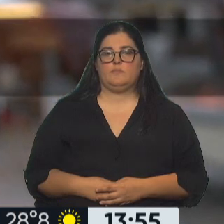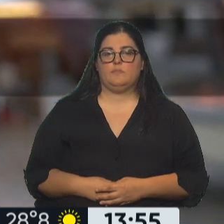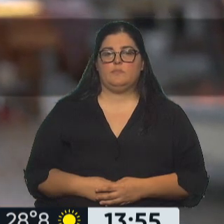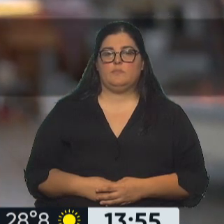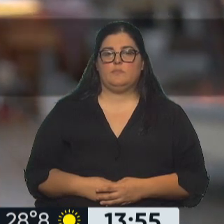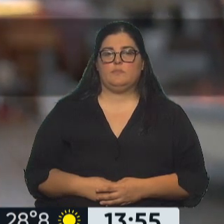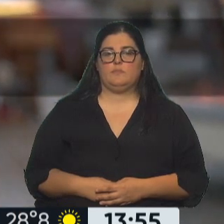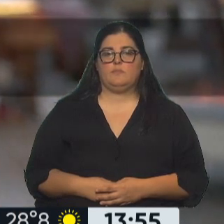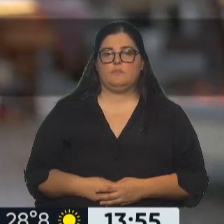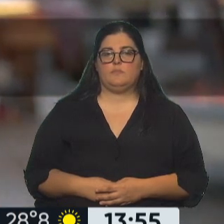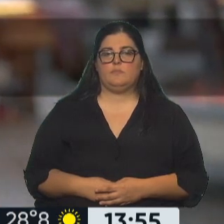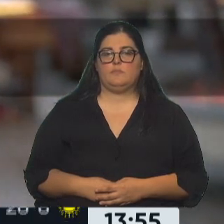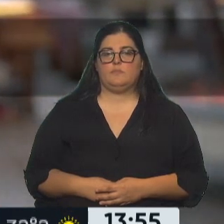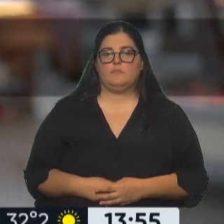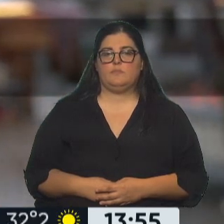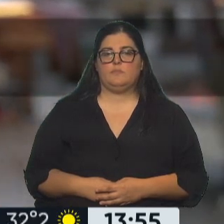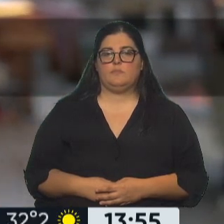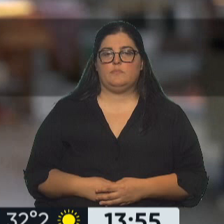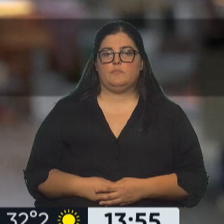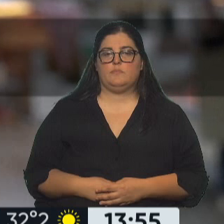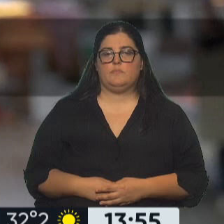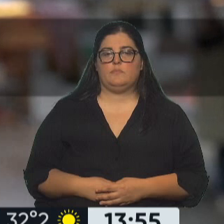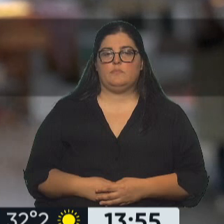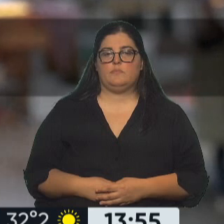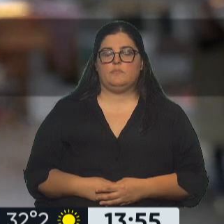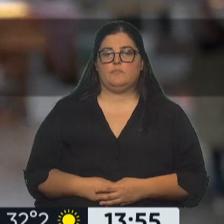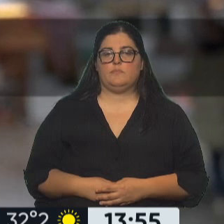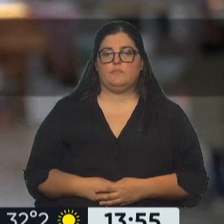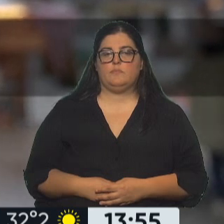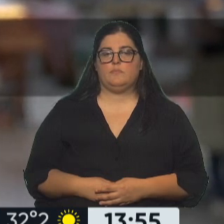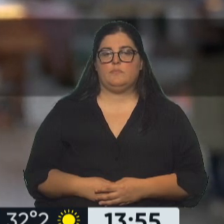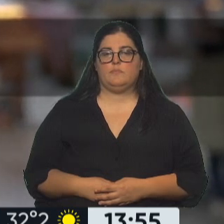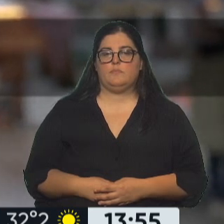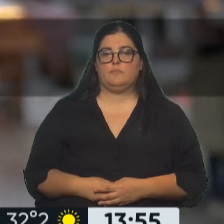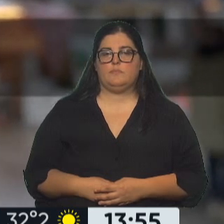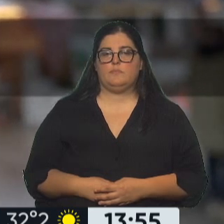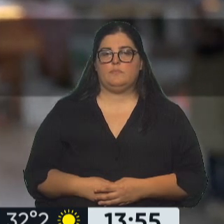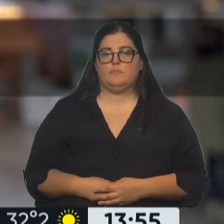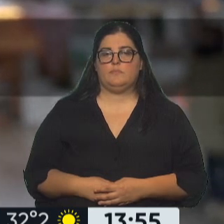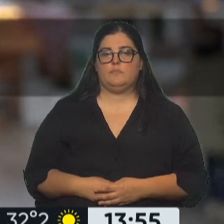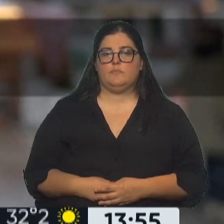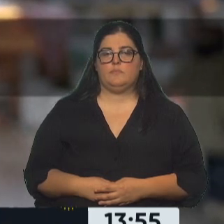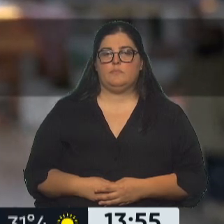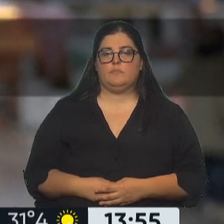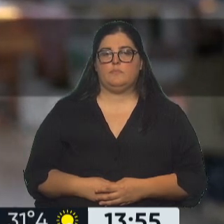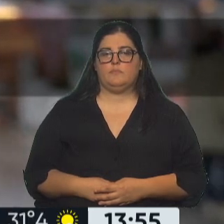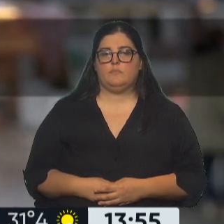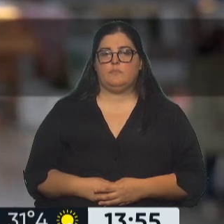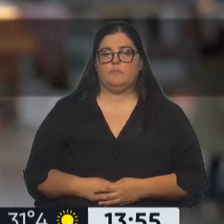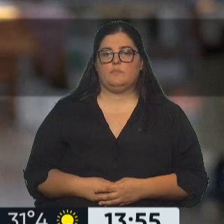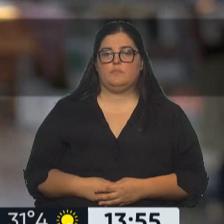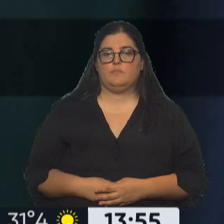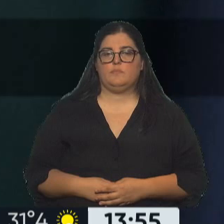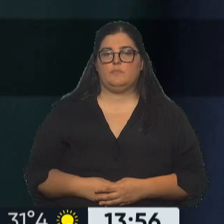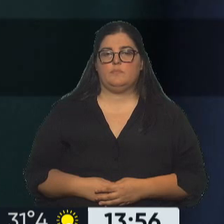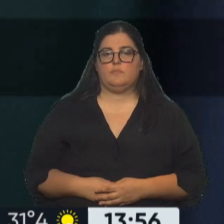Aucune hausse des cotisations des entreprises, alors que bon, ça pourrait vraiment jouer dans la balance. Et puis de passer 2 ans de plus, je